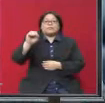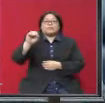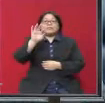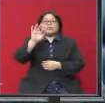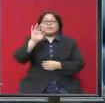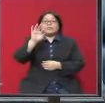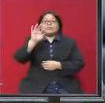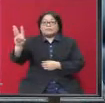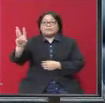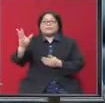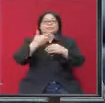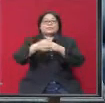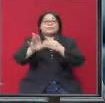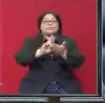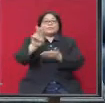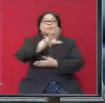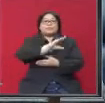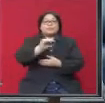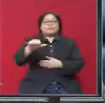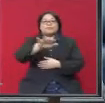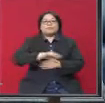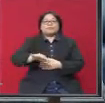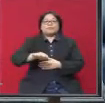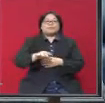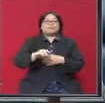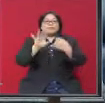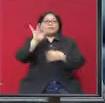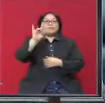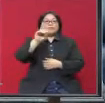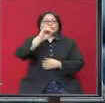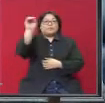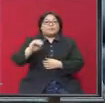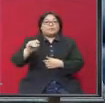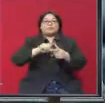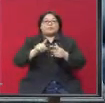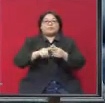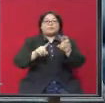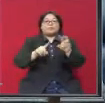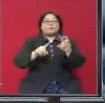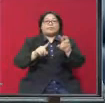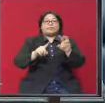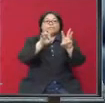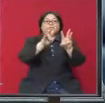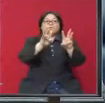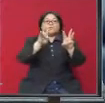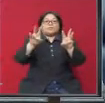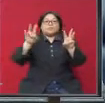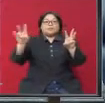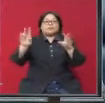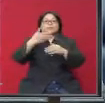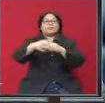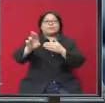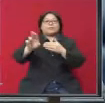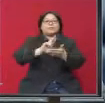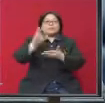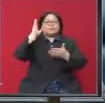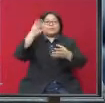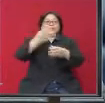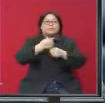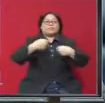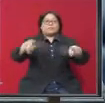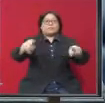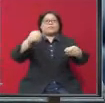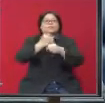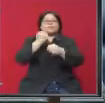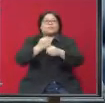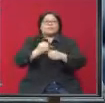7596 orang graduan dan sekurang-kurangnya 80 ratus atau 6077 graduan akan mendapat